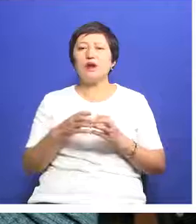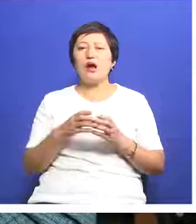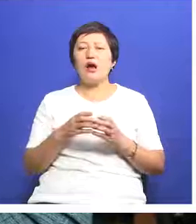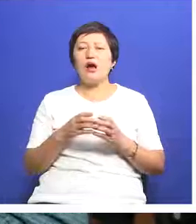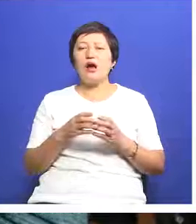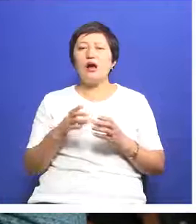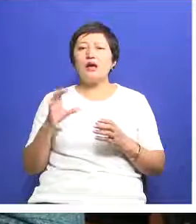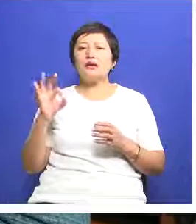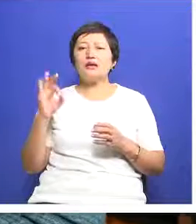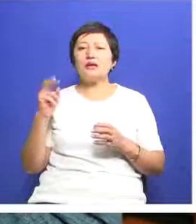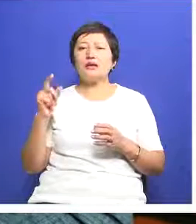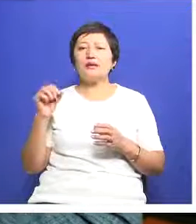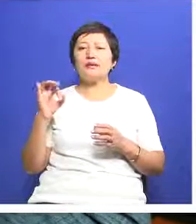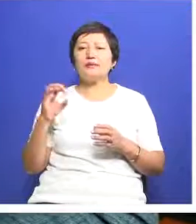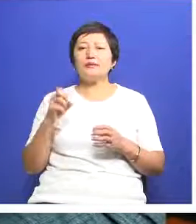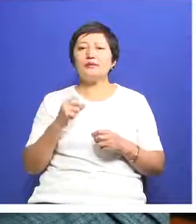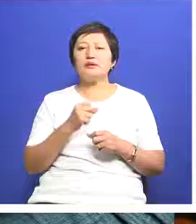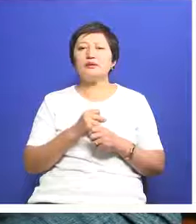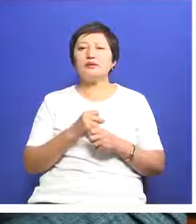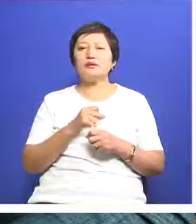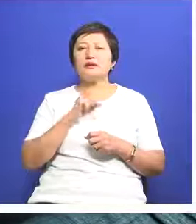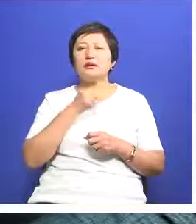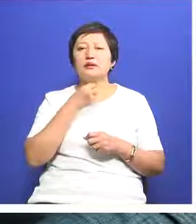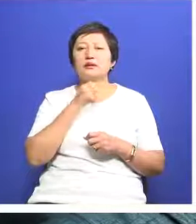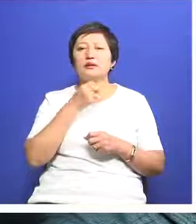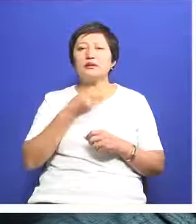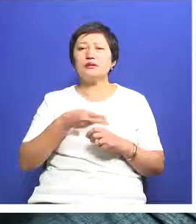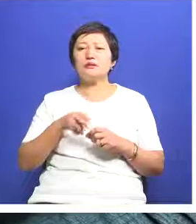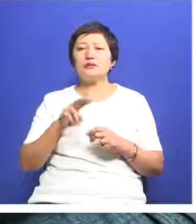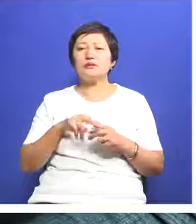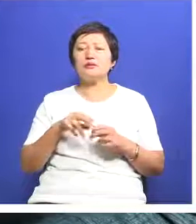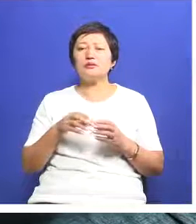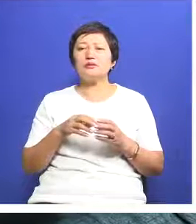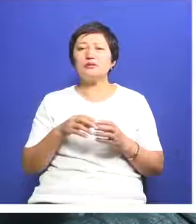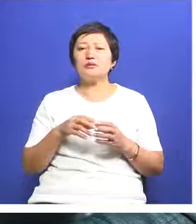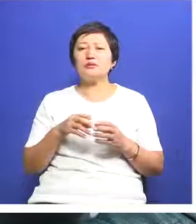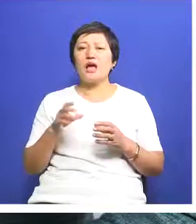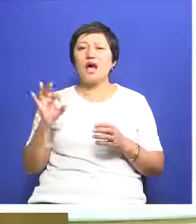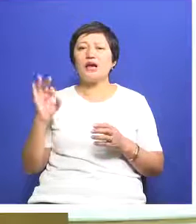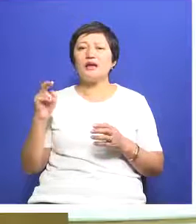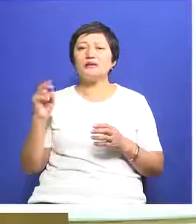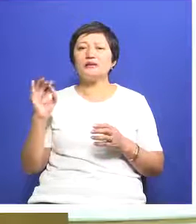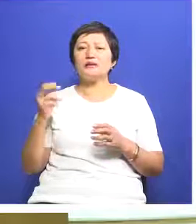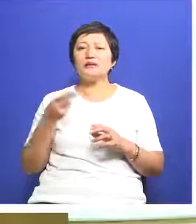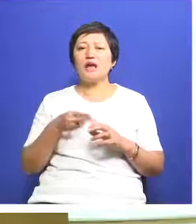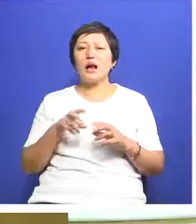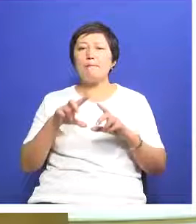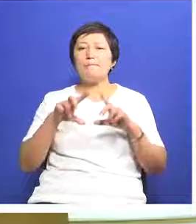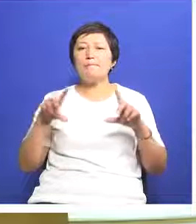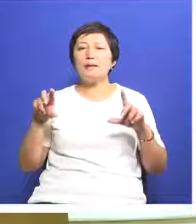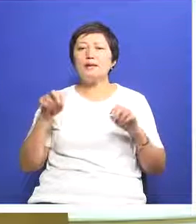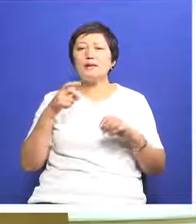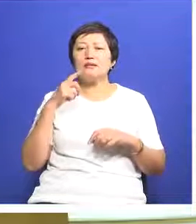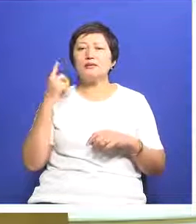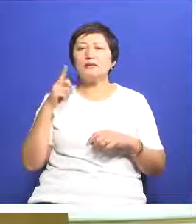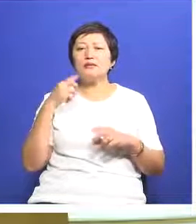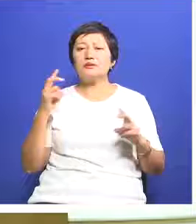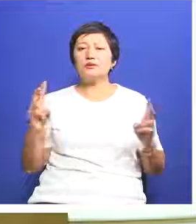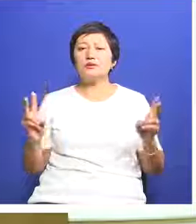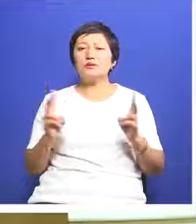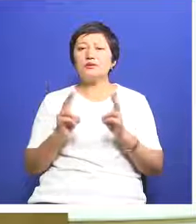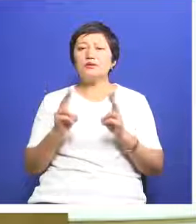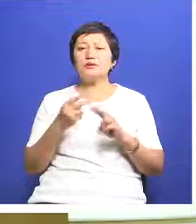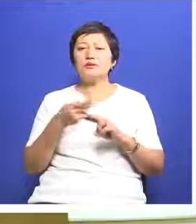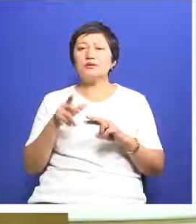коюл сайлаган бийлерибиз бар, аксакалдарыбыз бар. Сол кишилердин аркасында сосын мынау мектеп жаштары менен көбүрөөк кездешүү